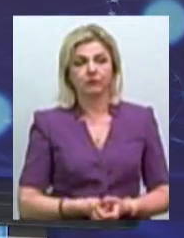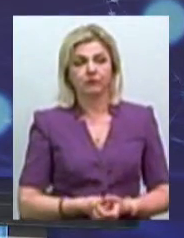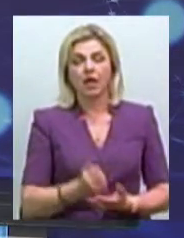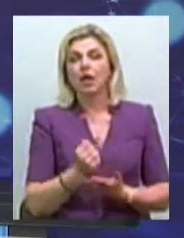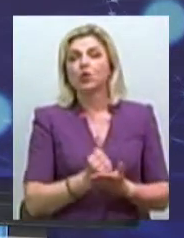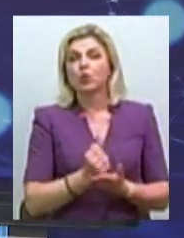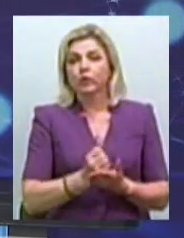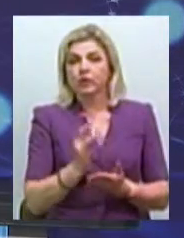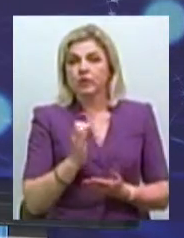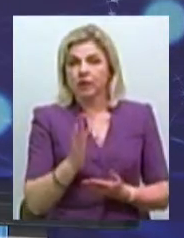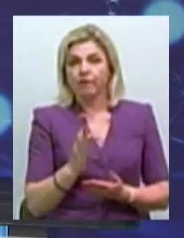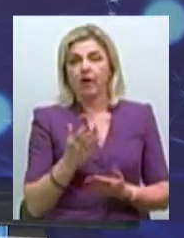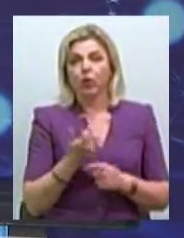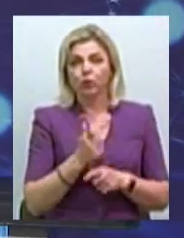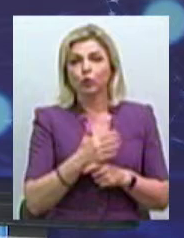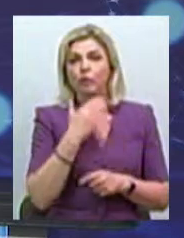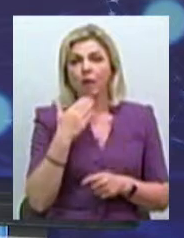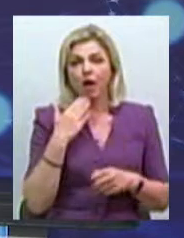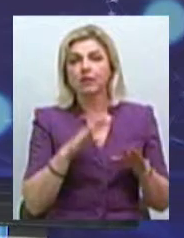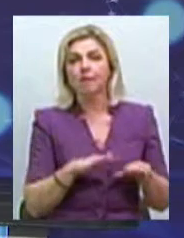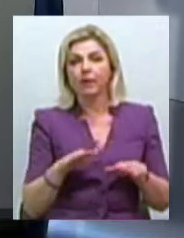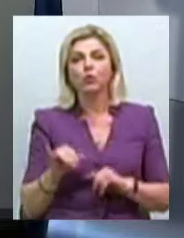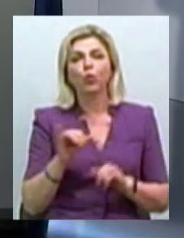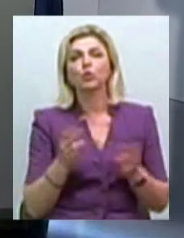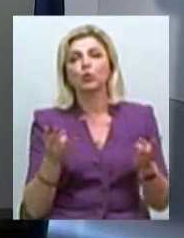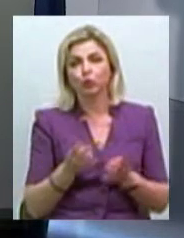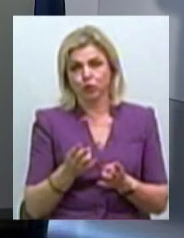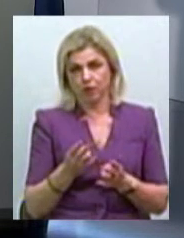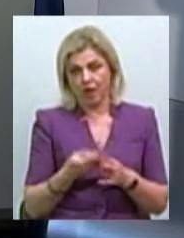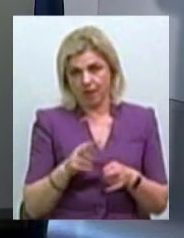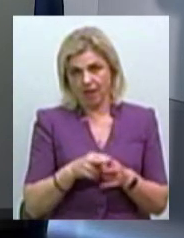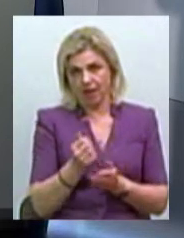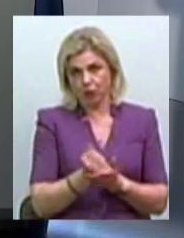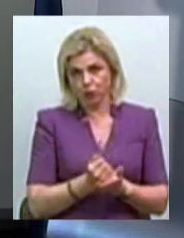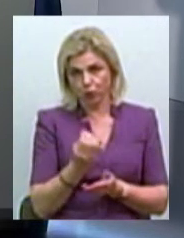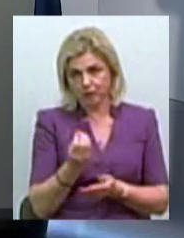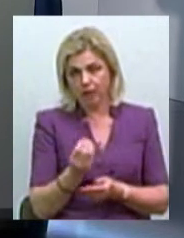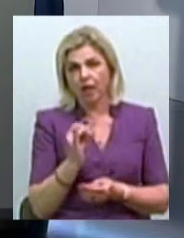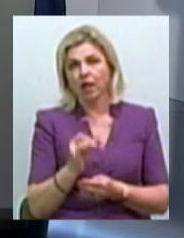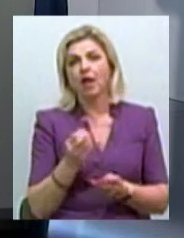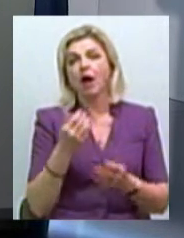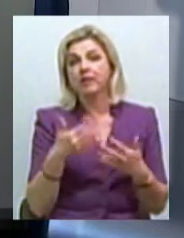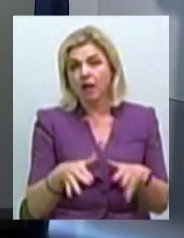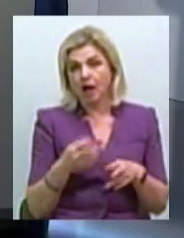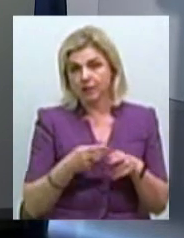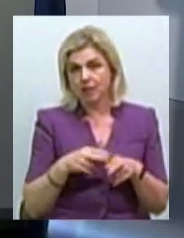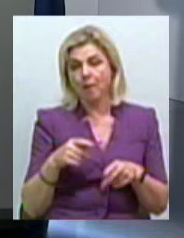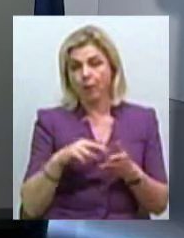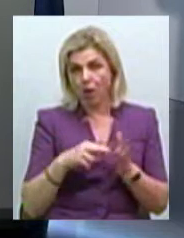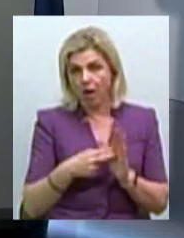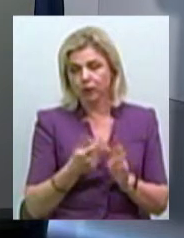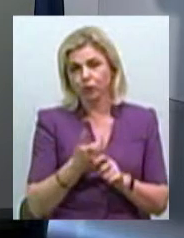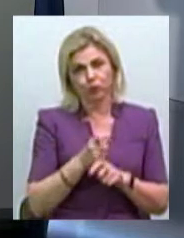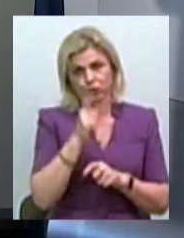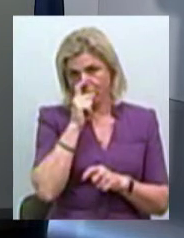ресурсів, ну, є багато других місць, куди потрібні ці ресурси. Тому зараз втратити цей проект це буде дуже погано. Але